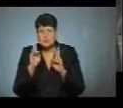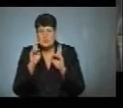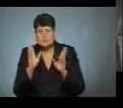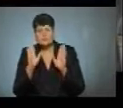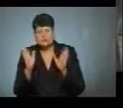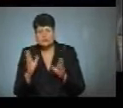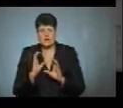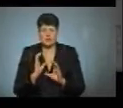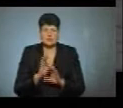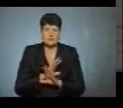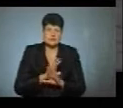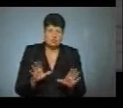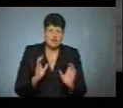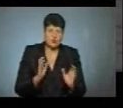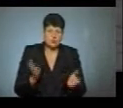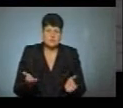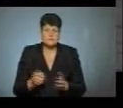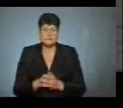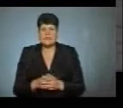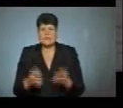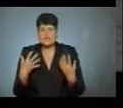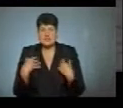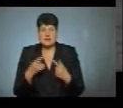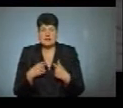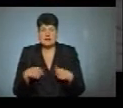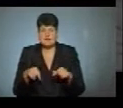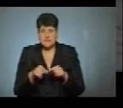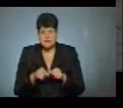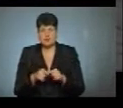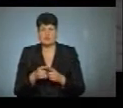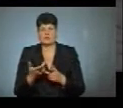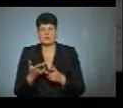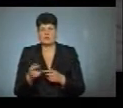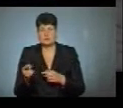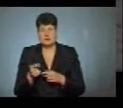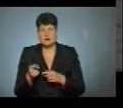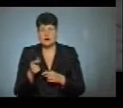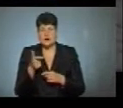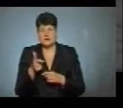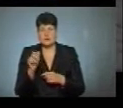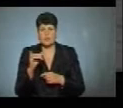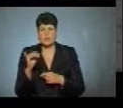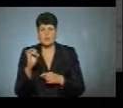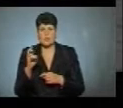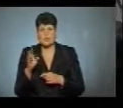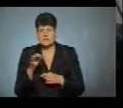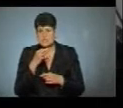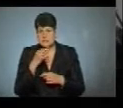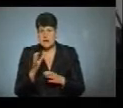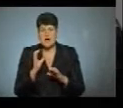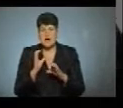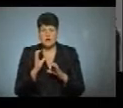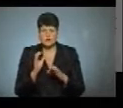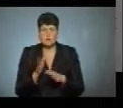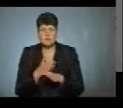будуть автобуси, чи не будуть. Начальниця відділу пасажирських перевезень Тернопільавтотрансу Ганна Юрковська повідомила, автобуси